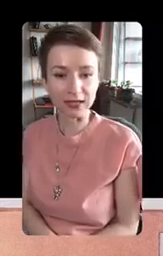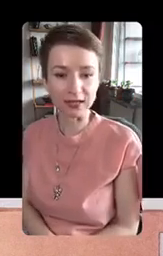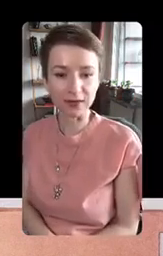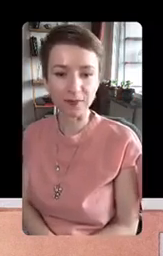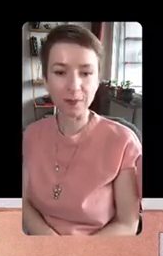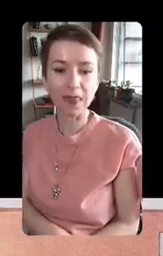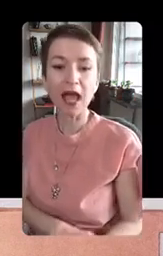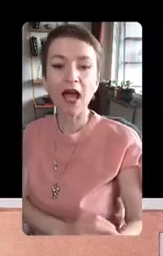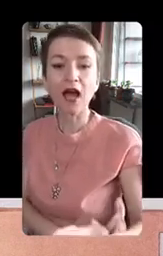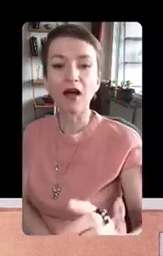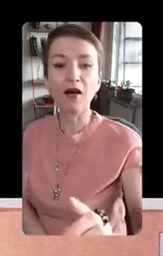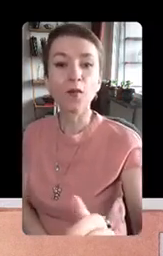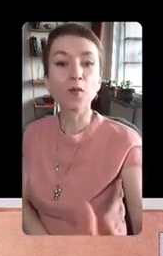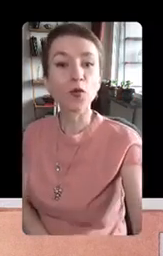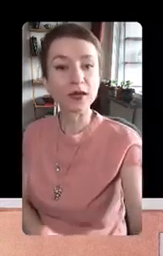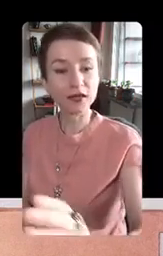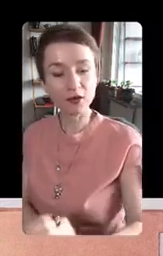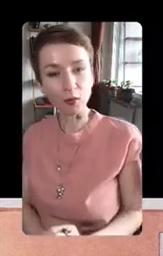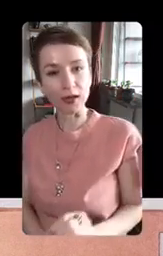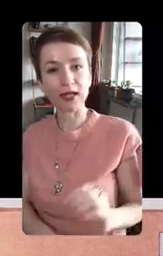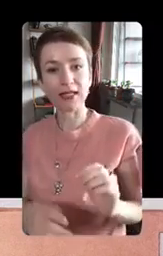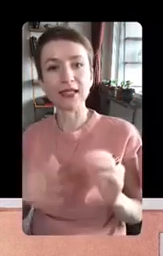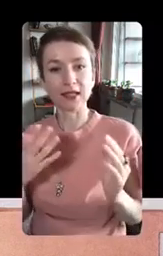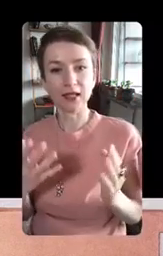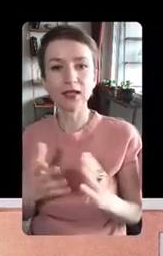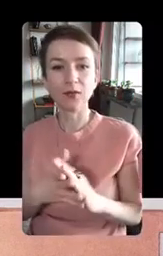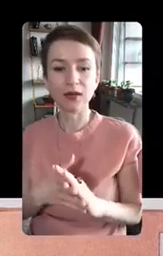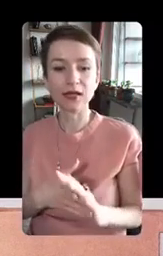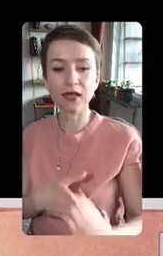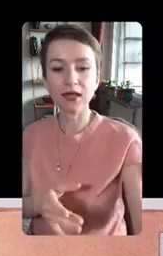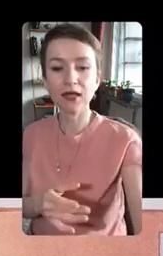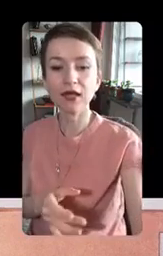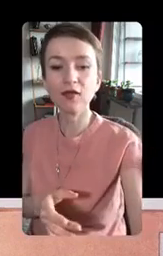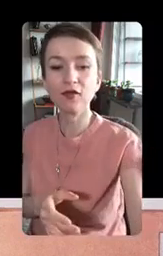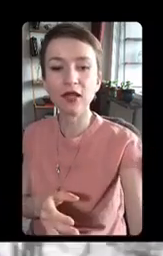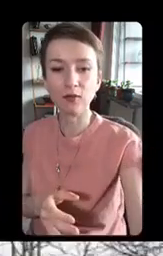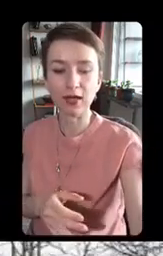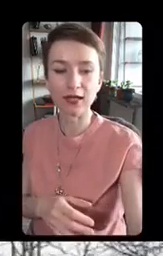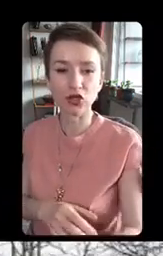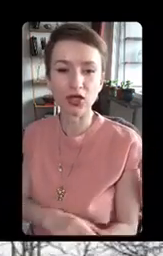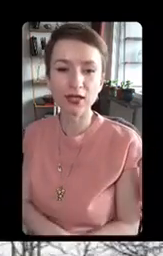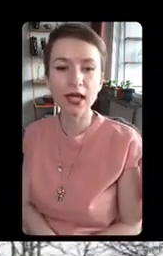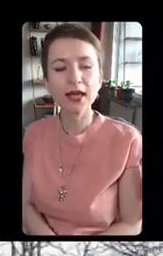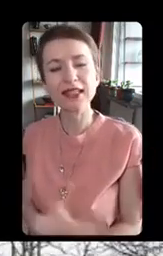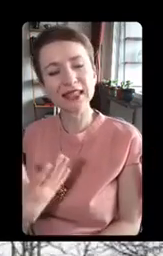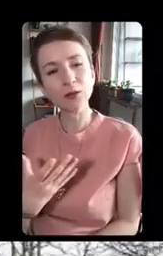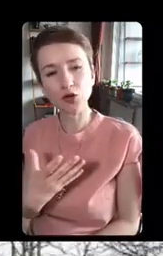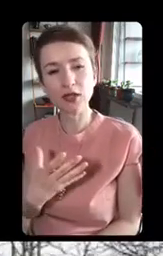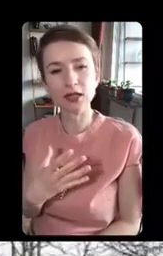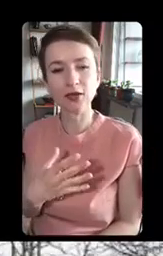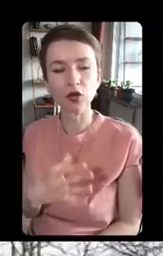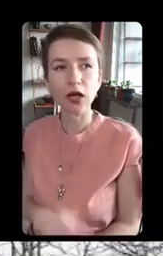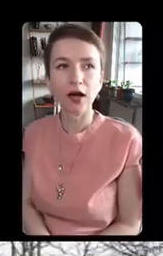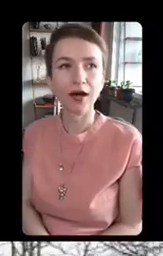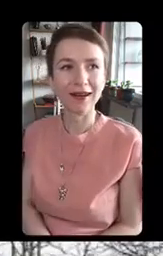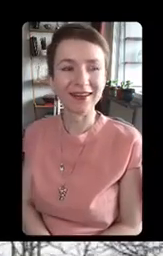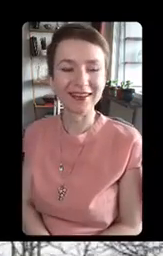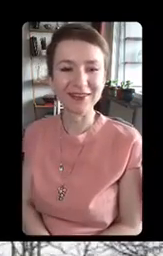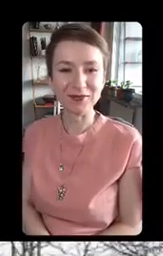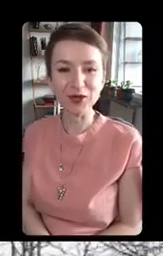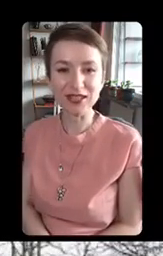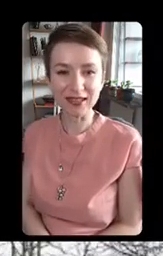семьи встретиться. По мотивам этих книг были сняты и фильмы. И сейчас, если так можно сказать,